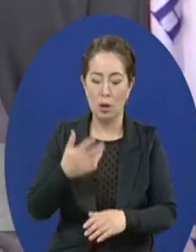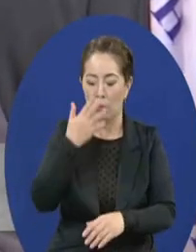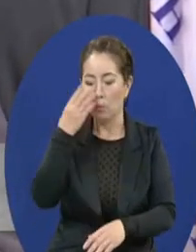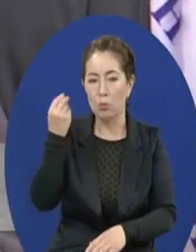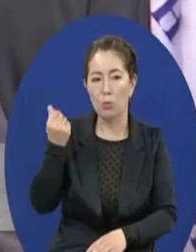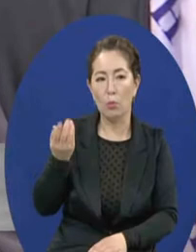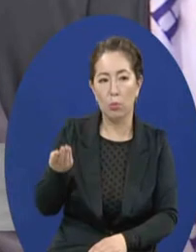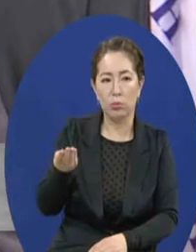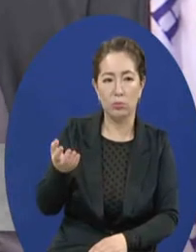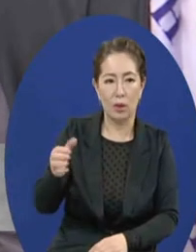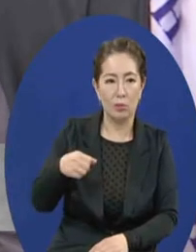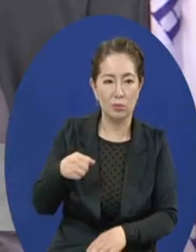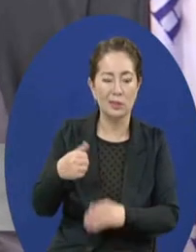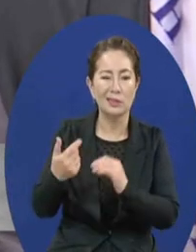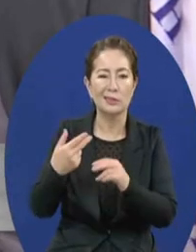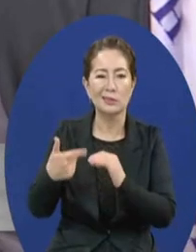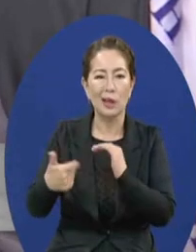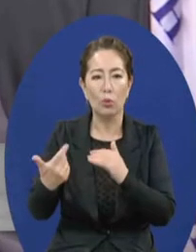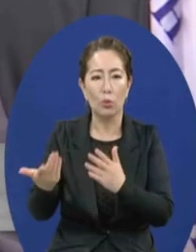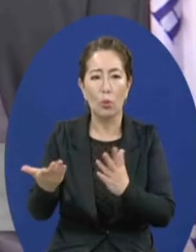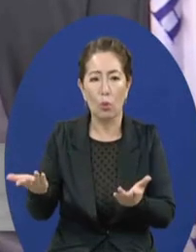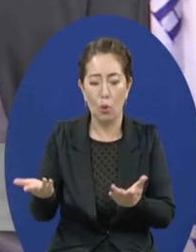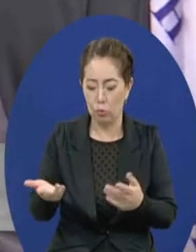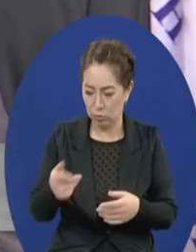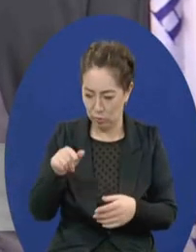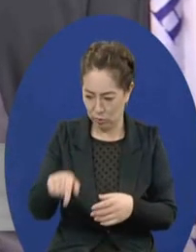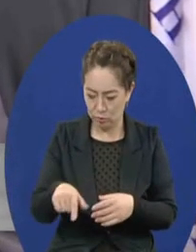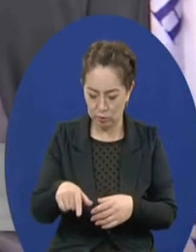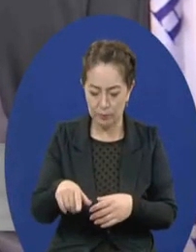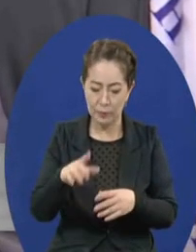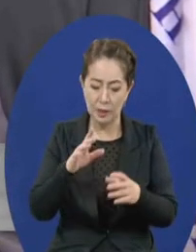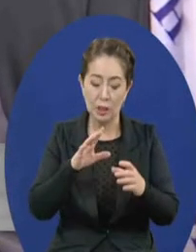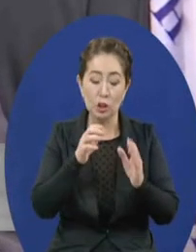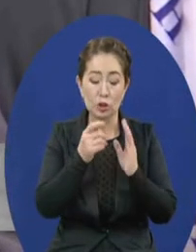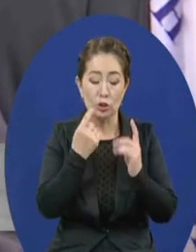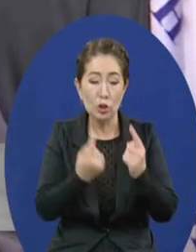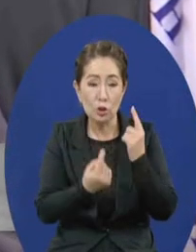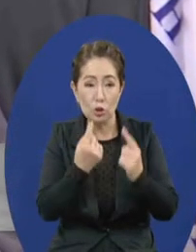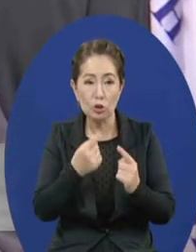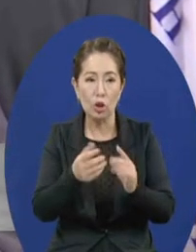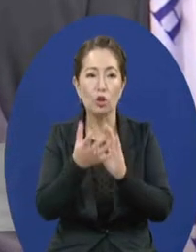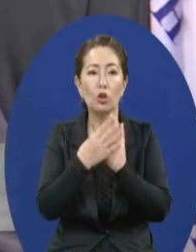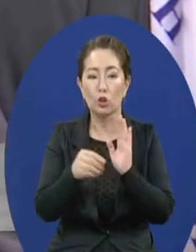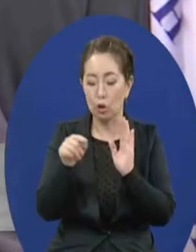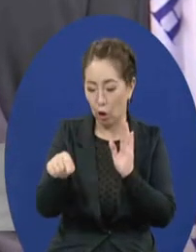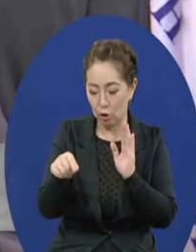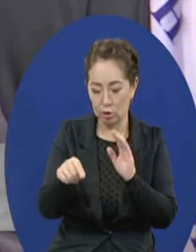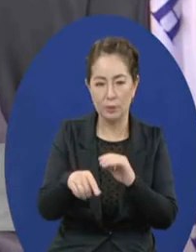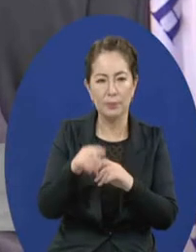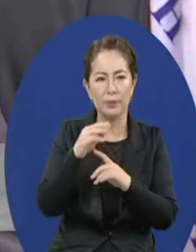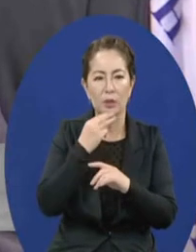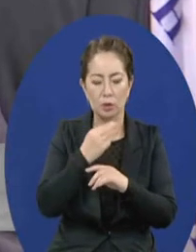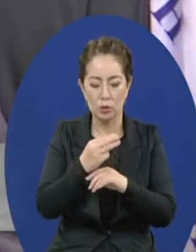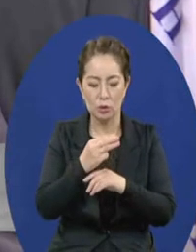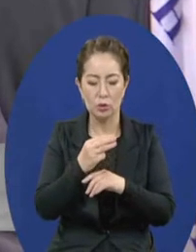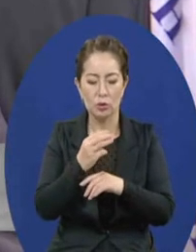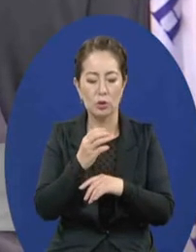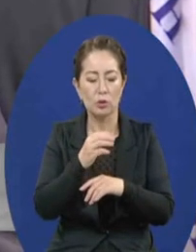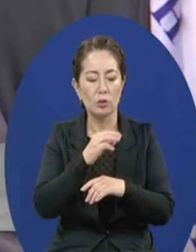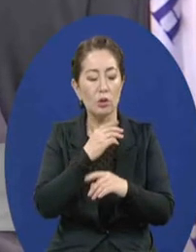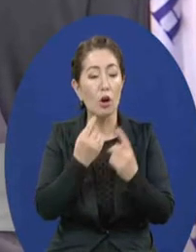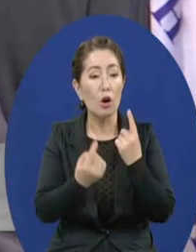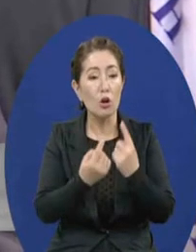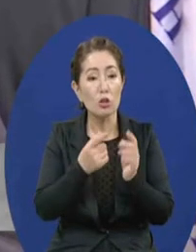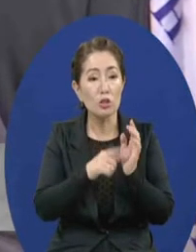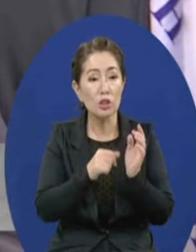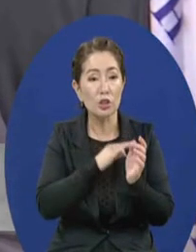мөнгө завшиж байна гэж үздэг. Энэ нь өөрөө тухайн салбар дахь зах зээл дэх өрсөлдөөн шууд нөлөөлдөг. Тийм учраас шударга бусдаар хэл шинэлэг газрын дээр хяналт тавьж